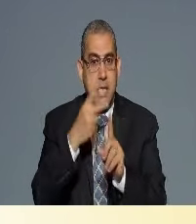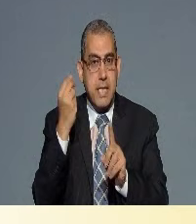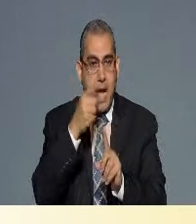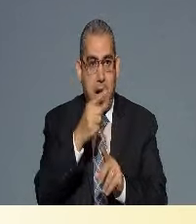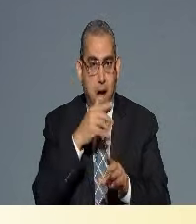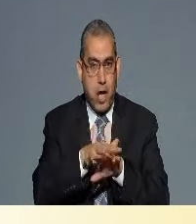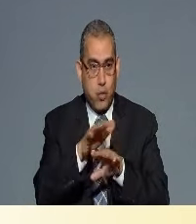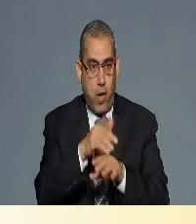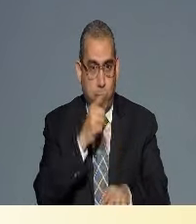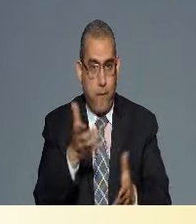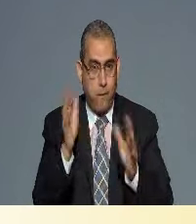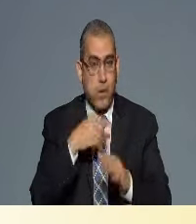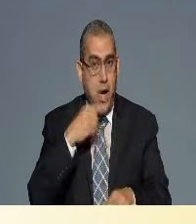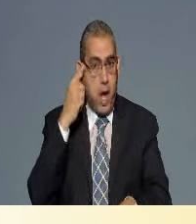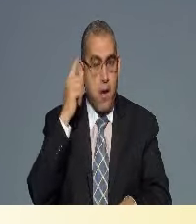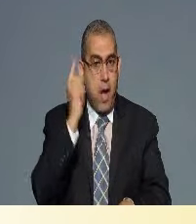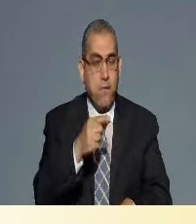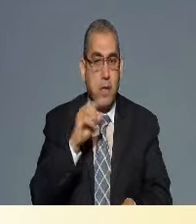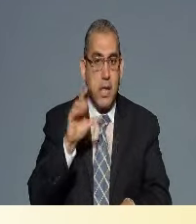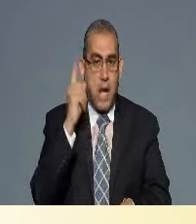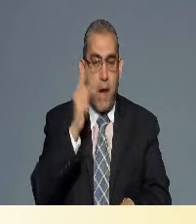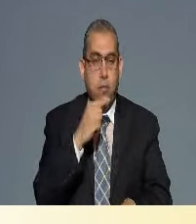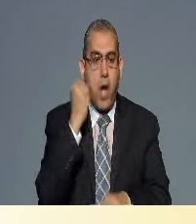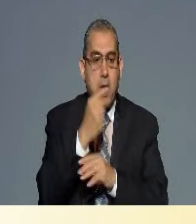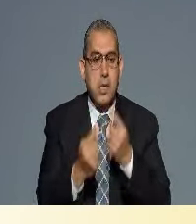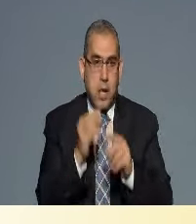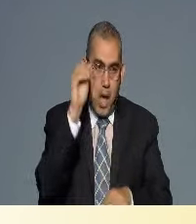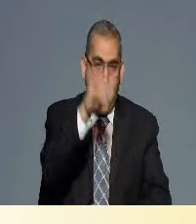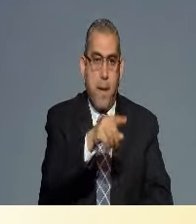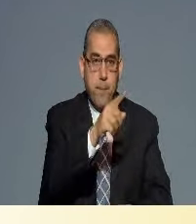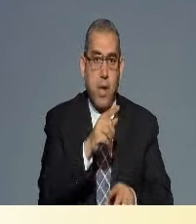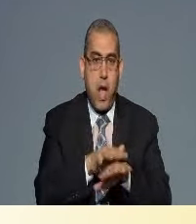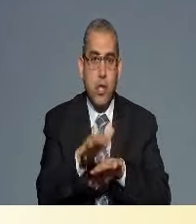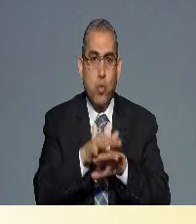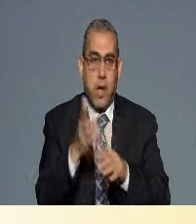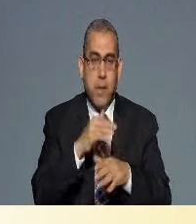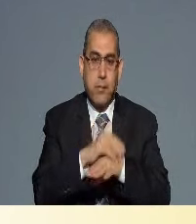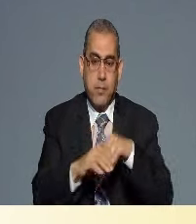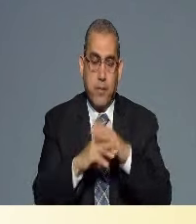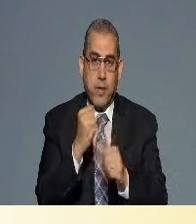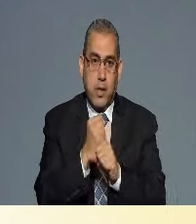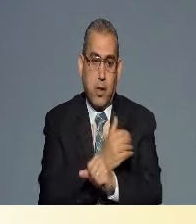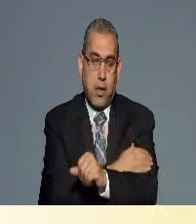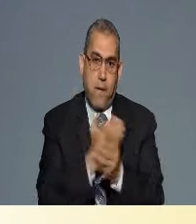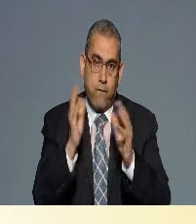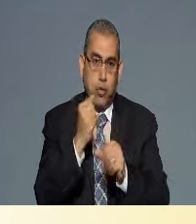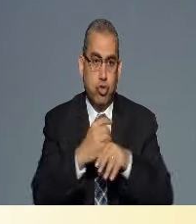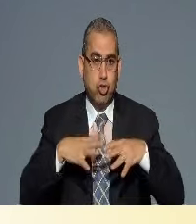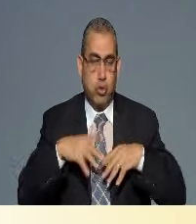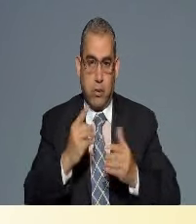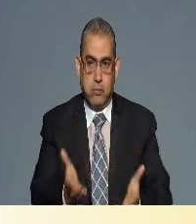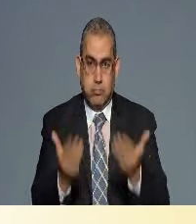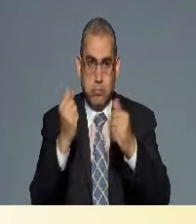وسيادتك وجهت ان احنا نضيف قطاع زراعي هناك عشان نزود من الأيدي العاملة ونحد من البطالة في مشروع